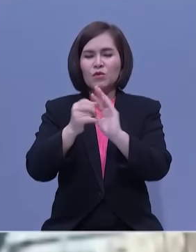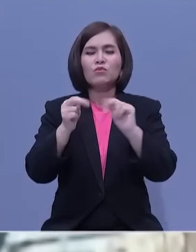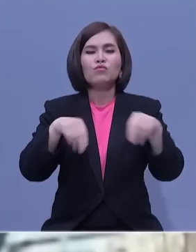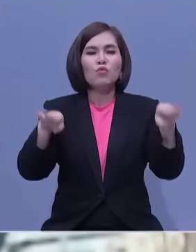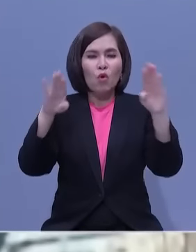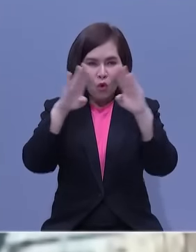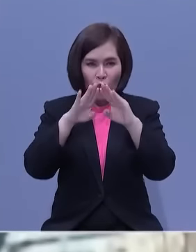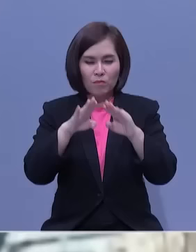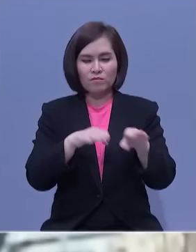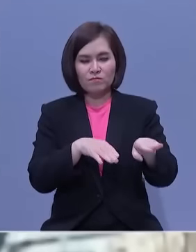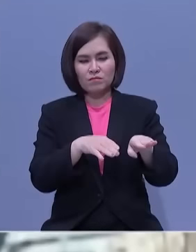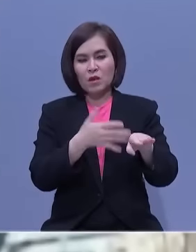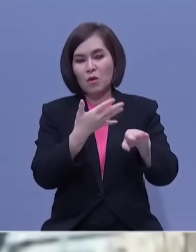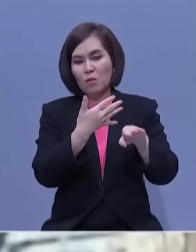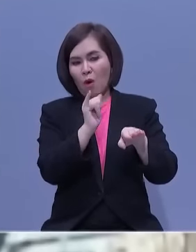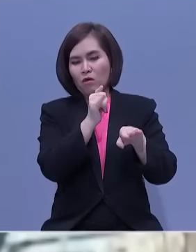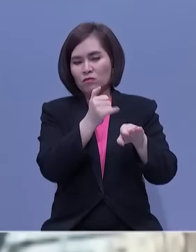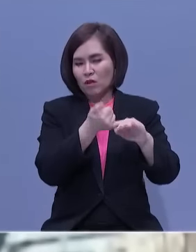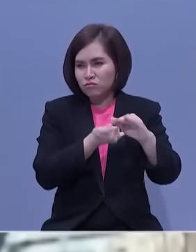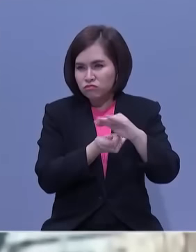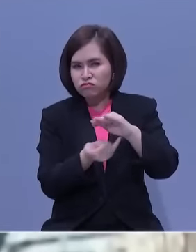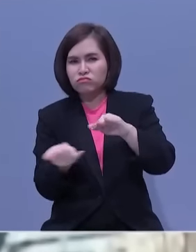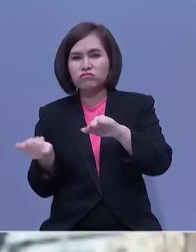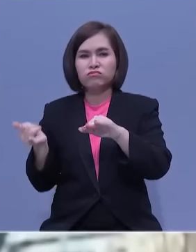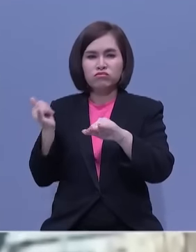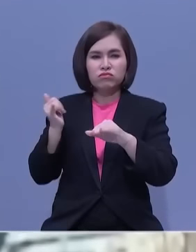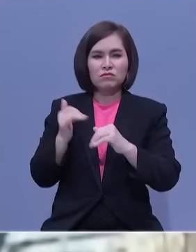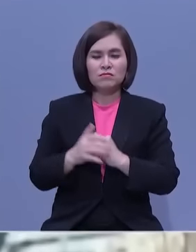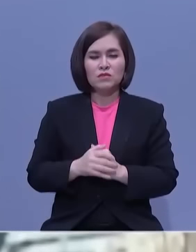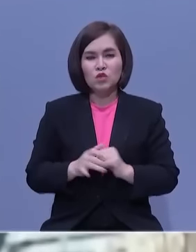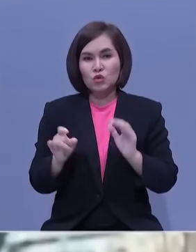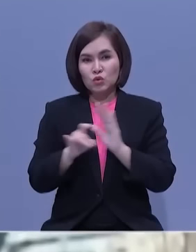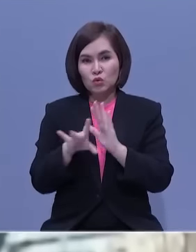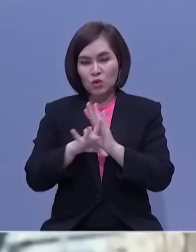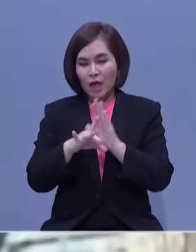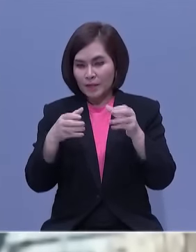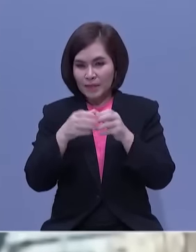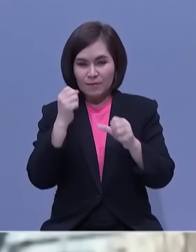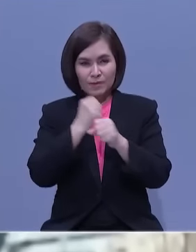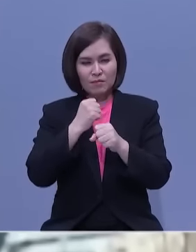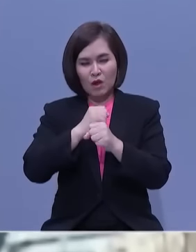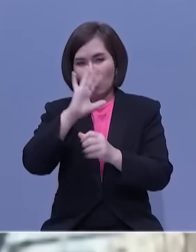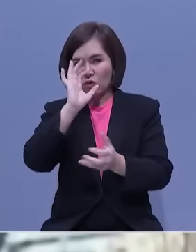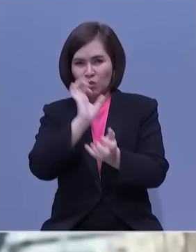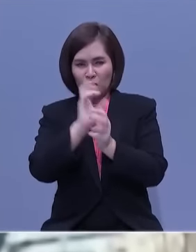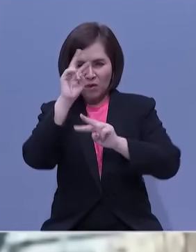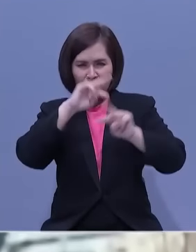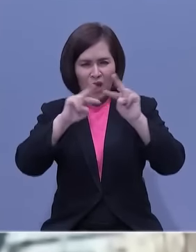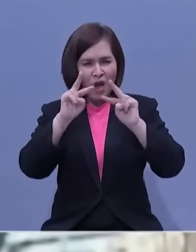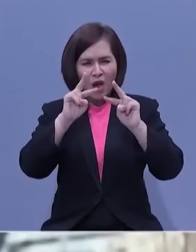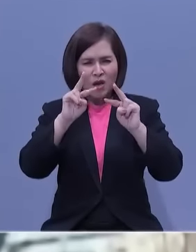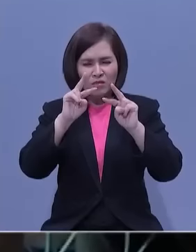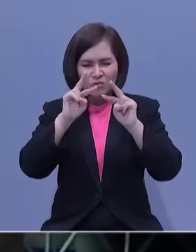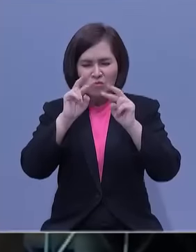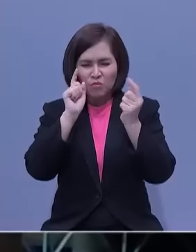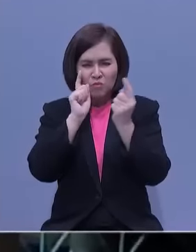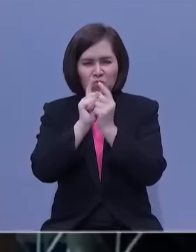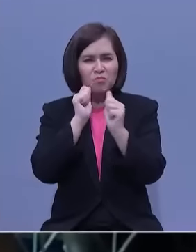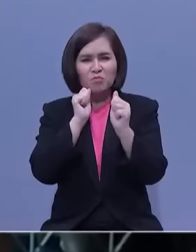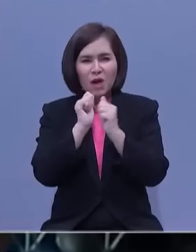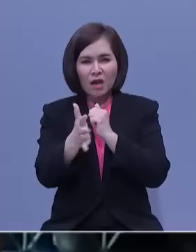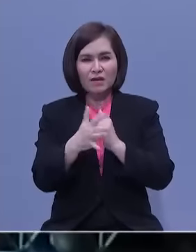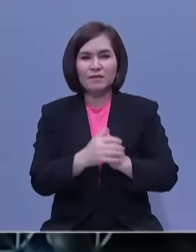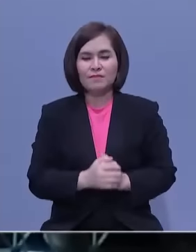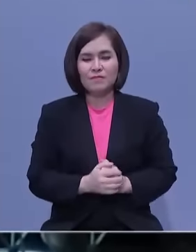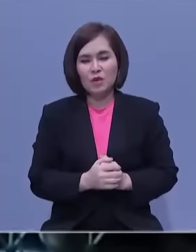จากนั้นผู้ก่อเหตุก็วิ่งหนีนะคะไปที่หลังบ้านทำให้คลาดกันกับชุดสืบสวนคลาดแบบหวุดหวิดนิดเดียวเอง